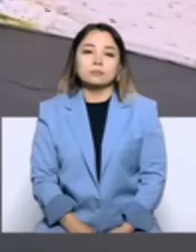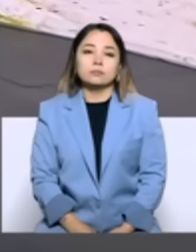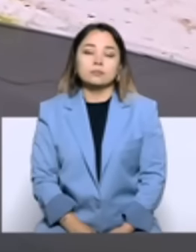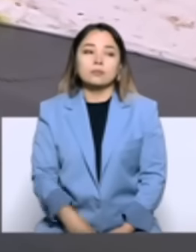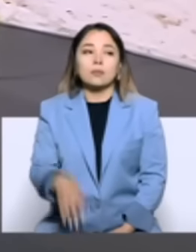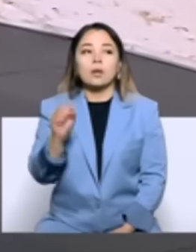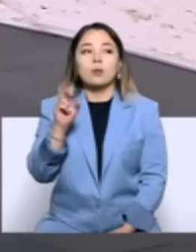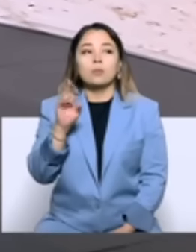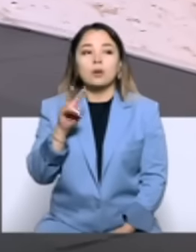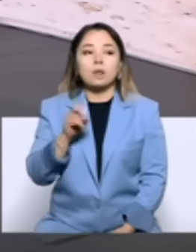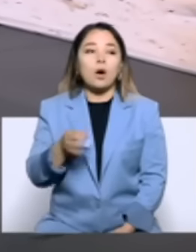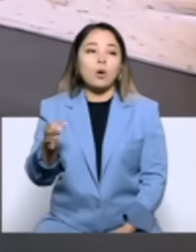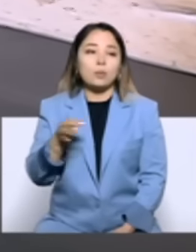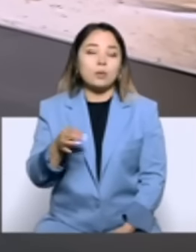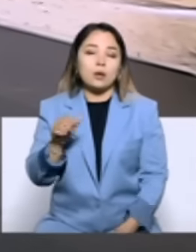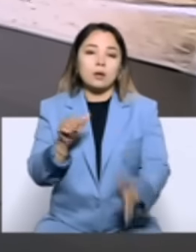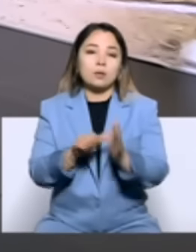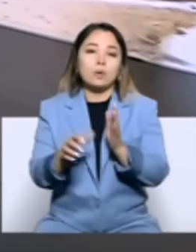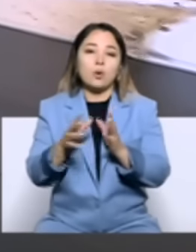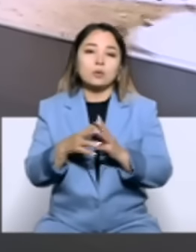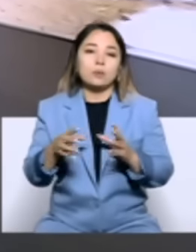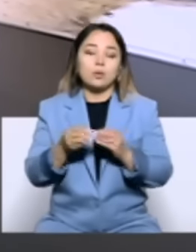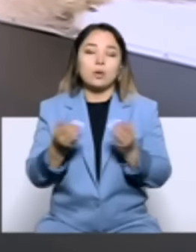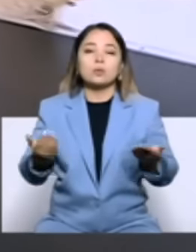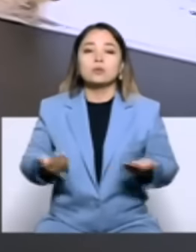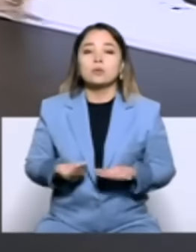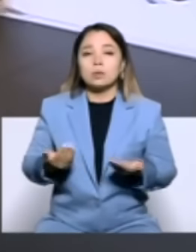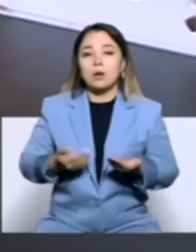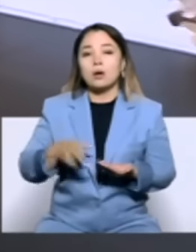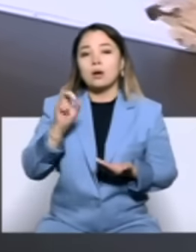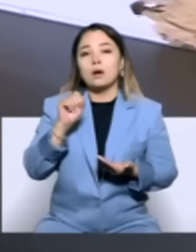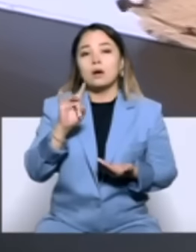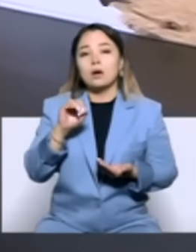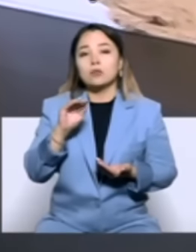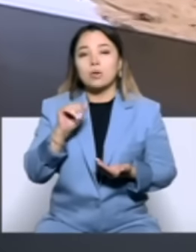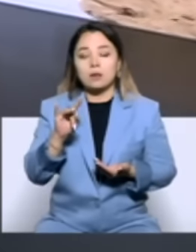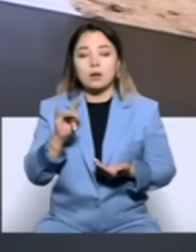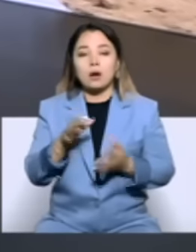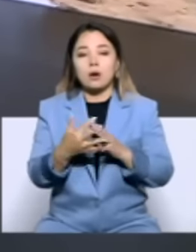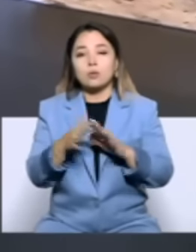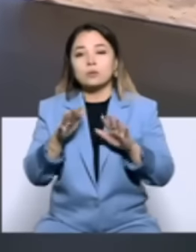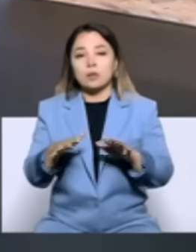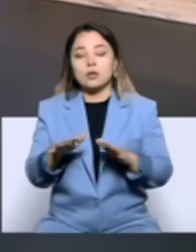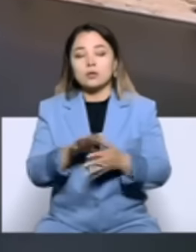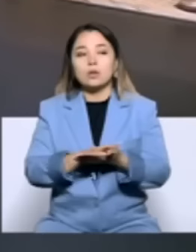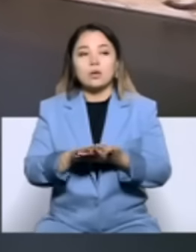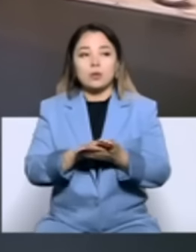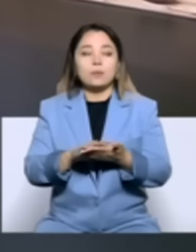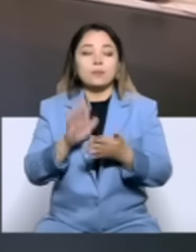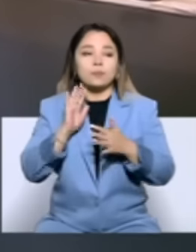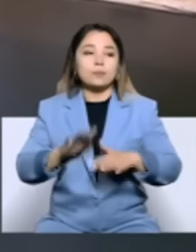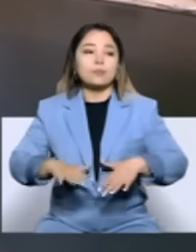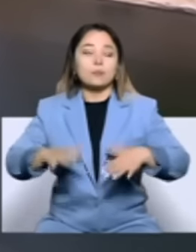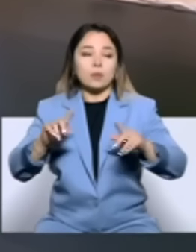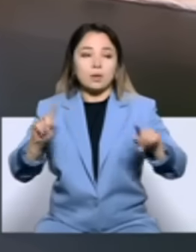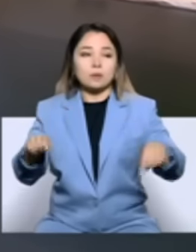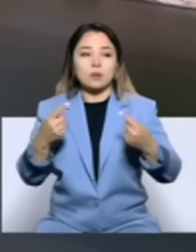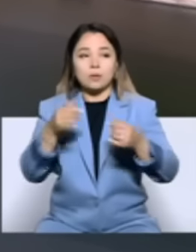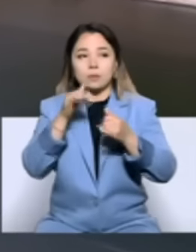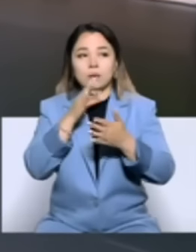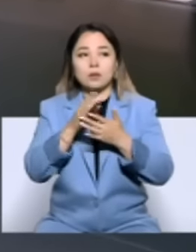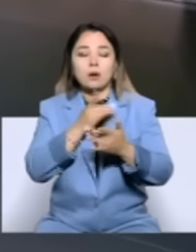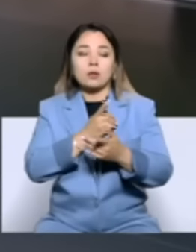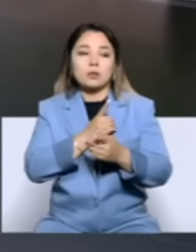Ал Ақмола облысында 60 отбасы тұратын Қаражар ауылы биылғы тасқыннан еш алмай отыр. Ауылдағы жалғыз